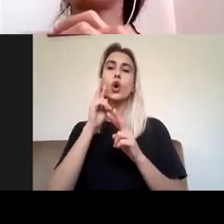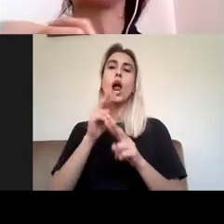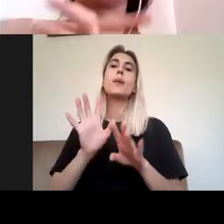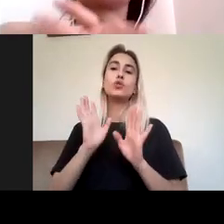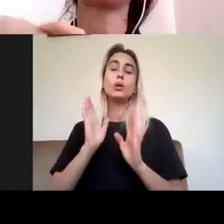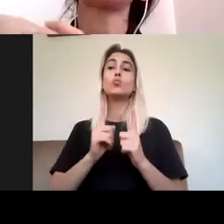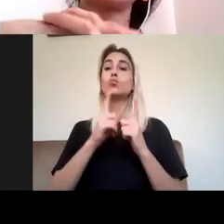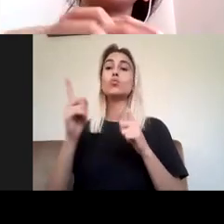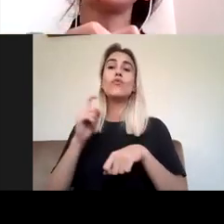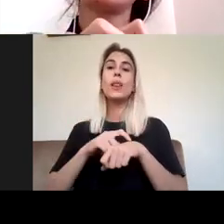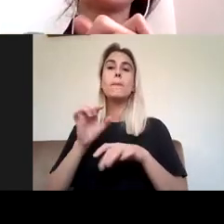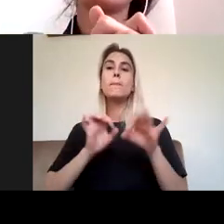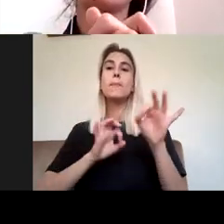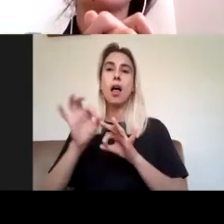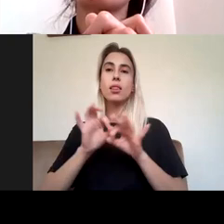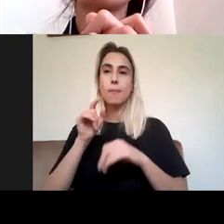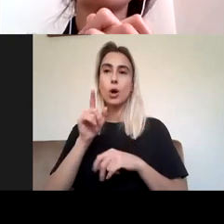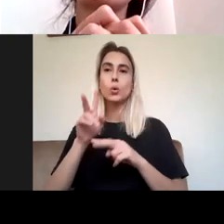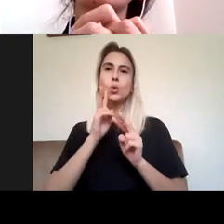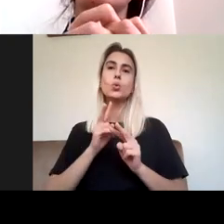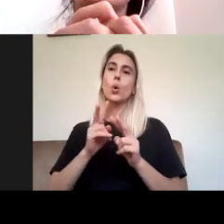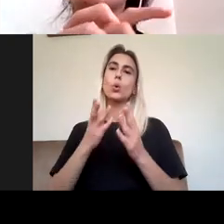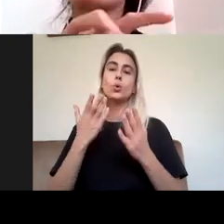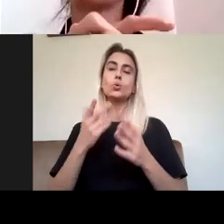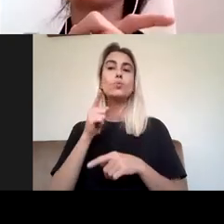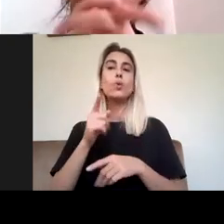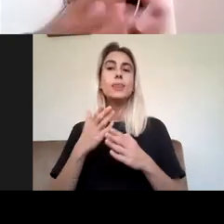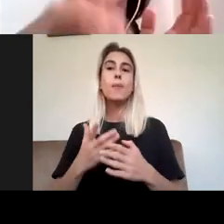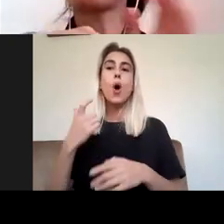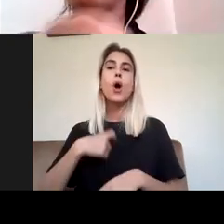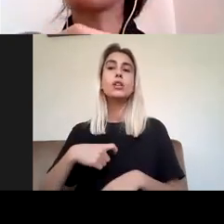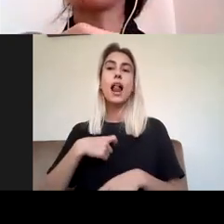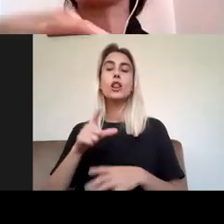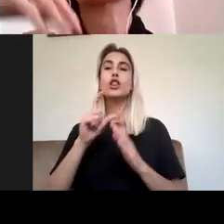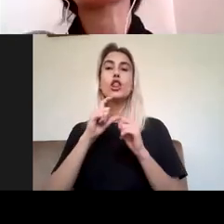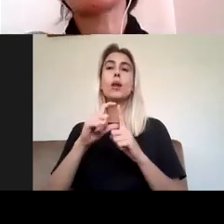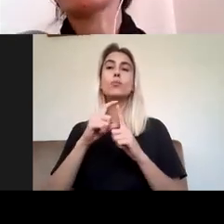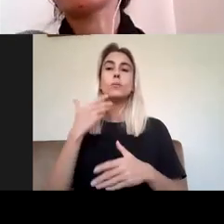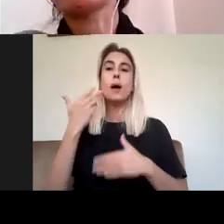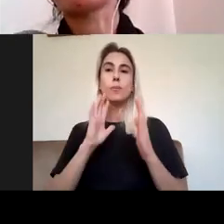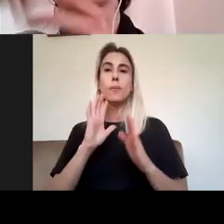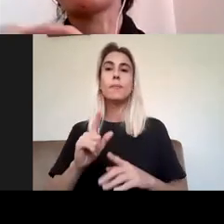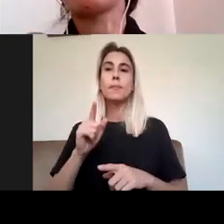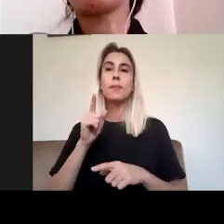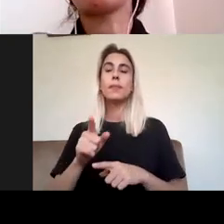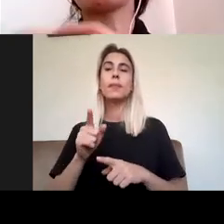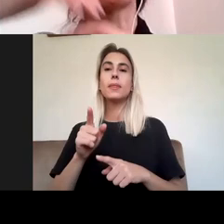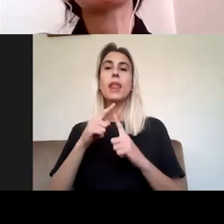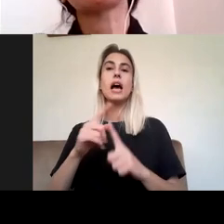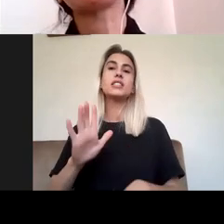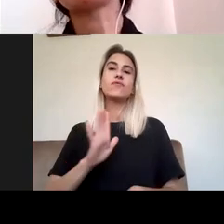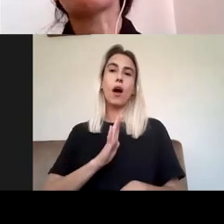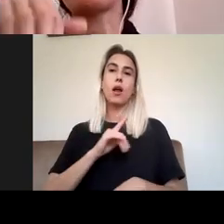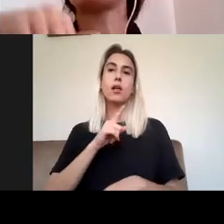uzun vadedeki planlamalarda da görüyoruz. Çünkü bu da özellikle şimdi dolmuşlardan bahsediyorum ama bir taksi tarafı var tabii. O